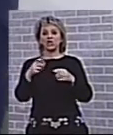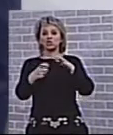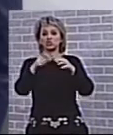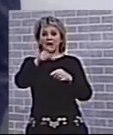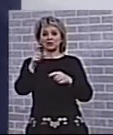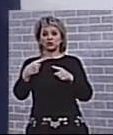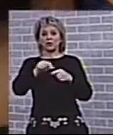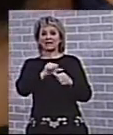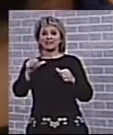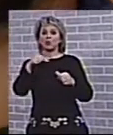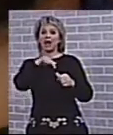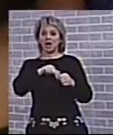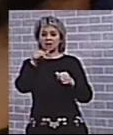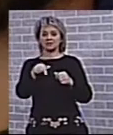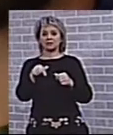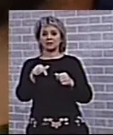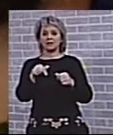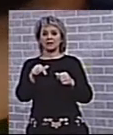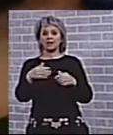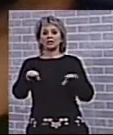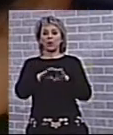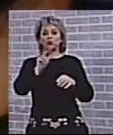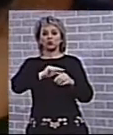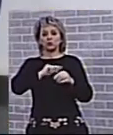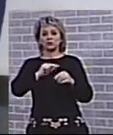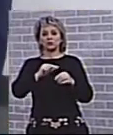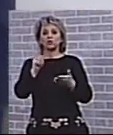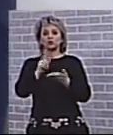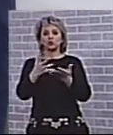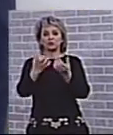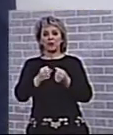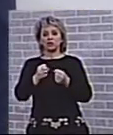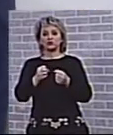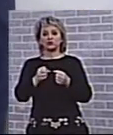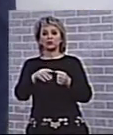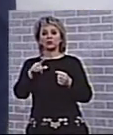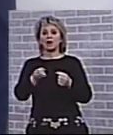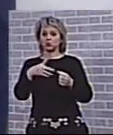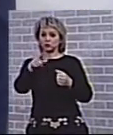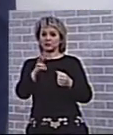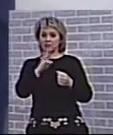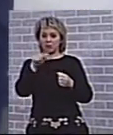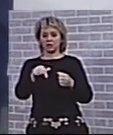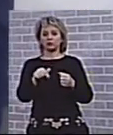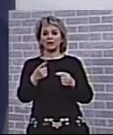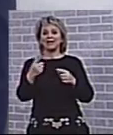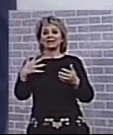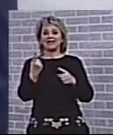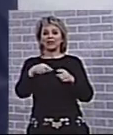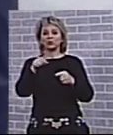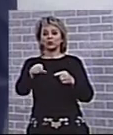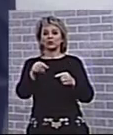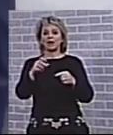шахтеры – это особый такой характер, то есть за такой труд. Должен получать еще и достойную заработную плату. Надеюсь, что